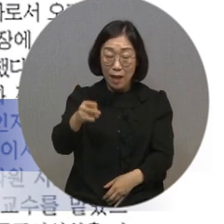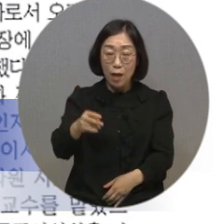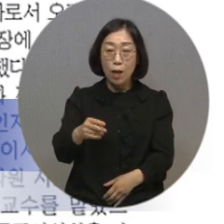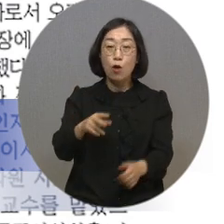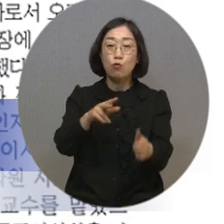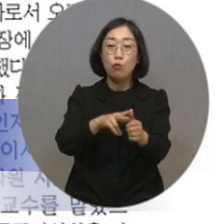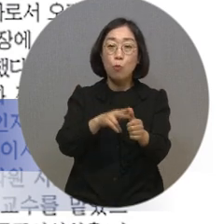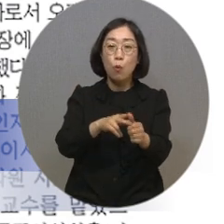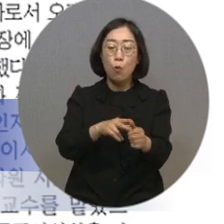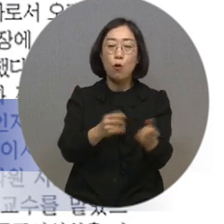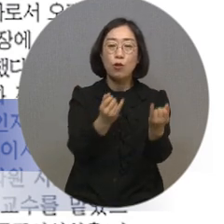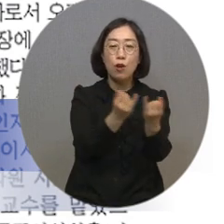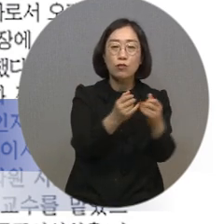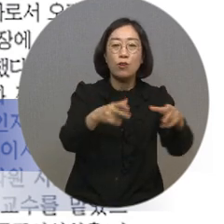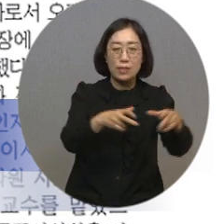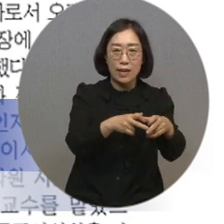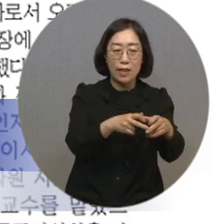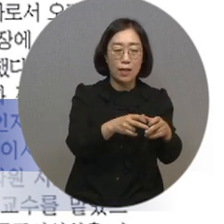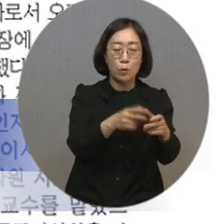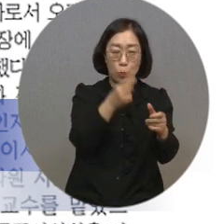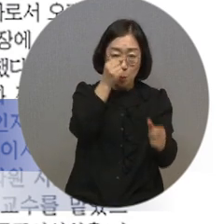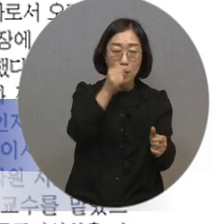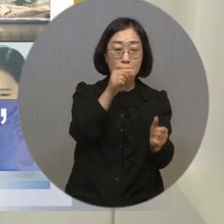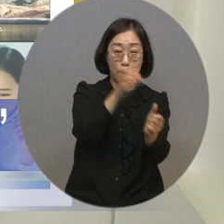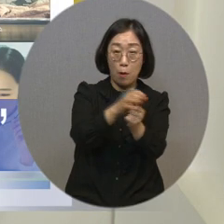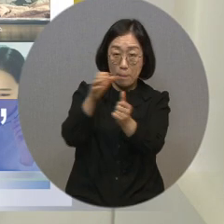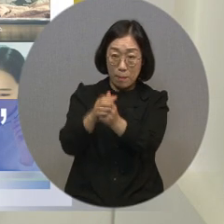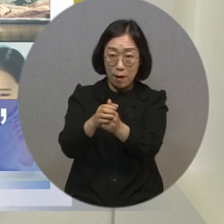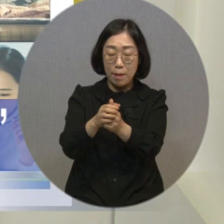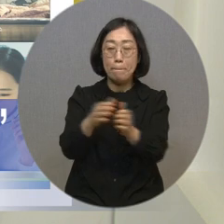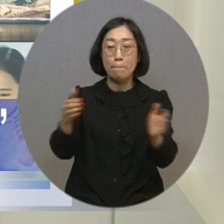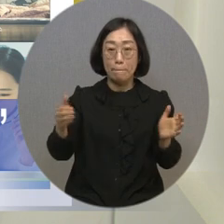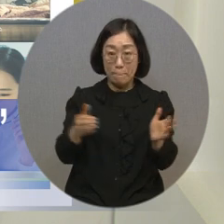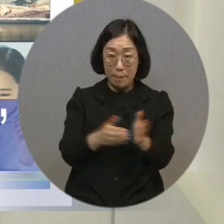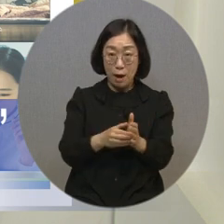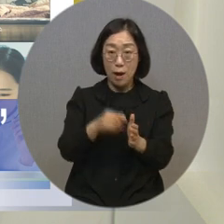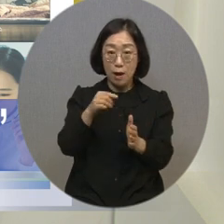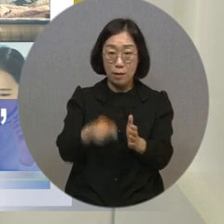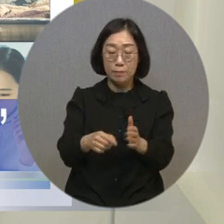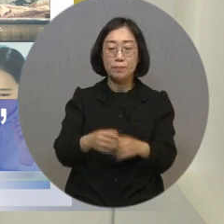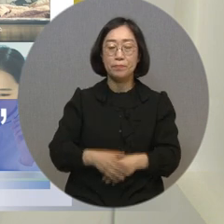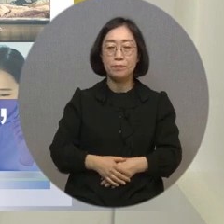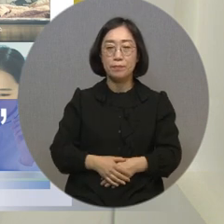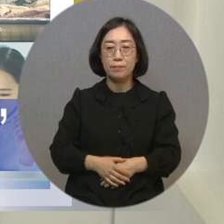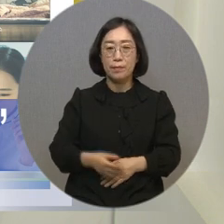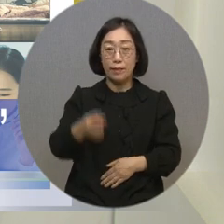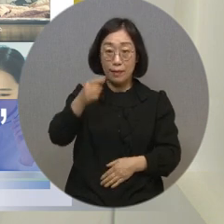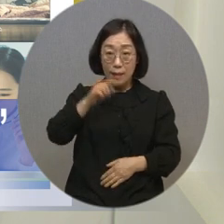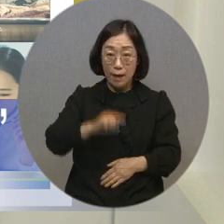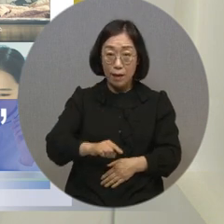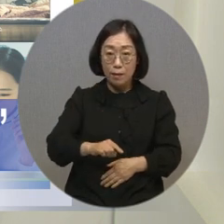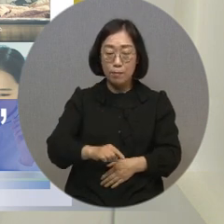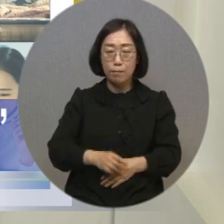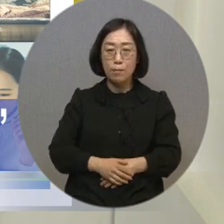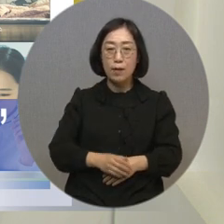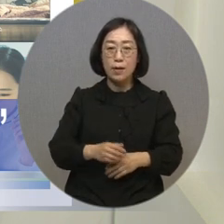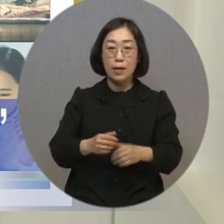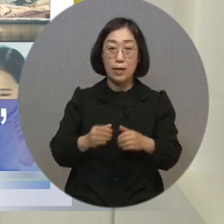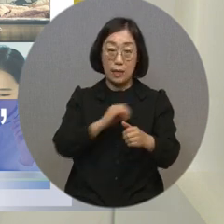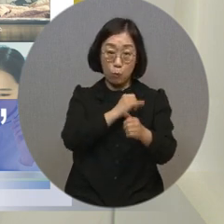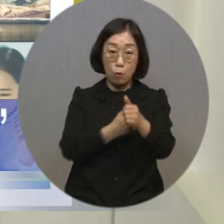여성 장애인을 배치했다는 소식이 실렸습니다 계속해서 1면 소식입니다 국가